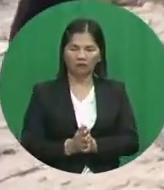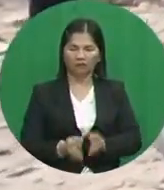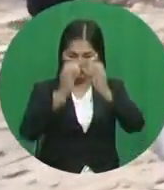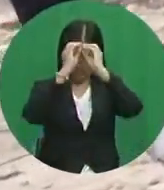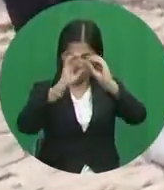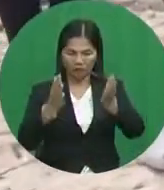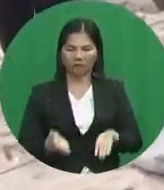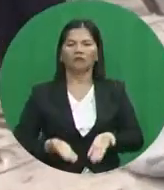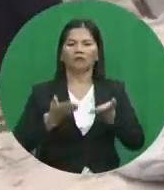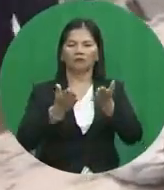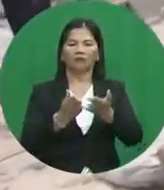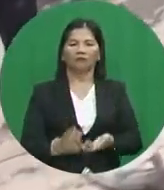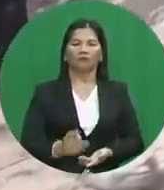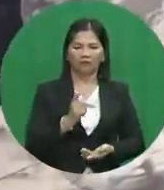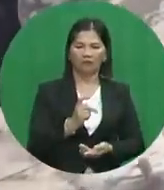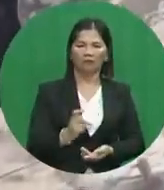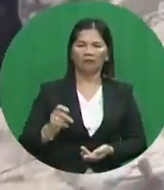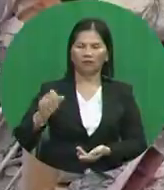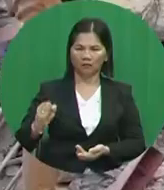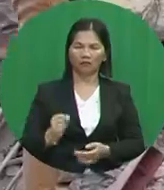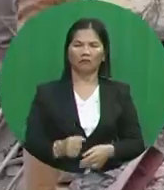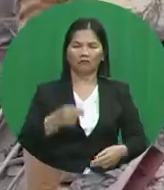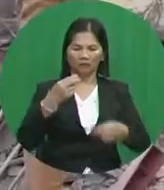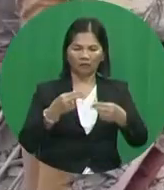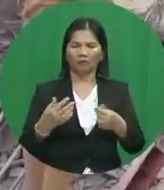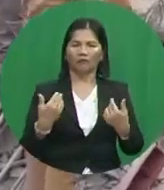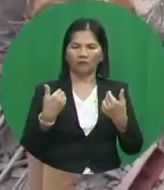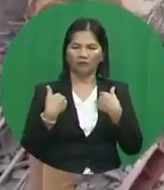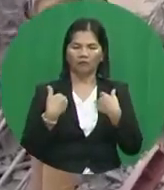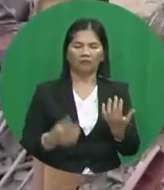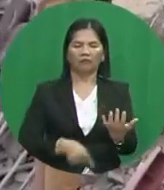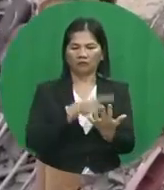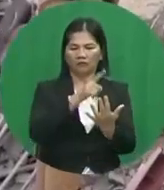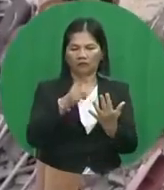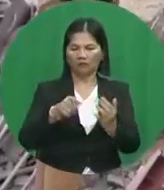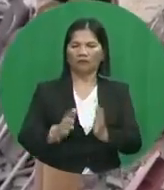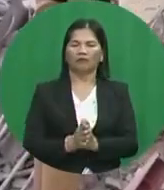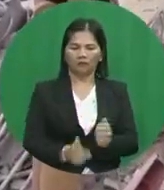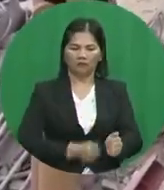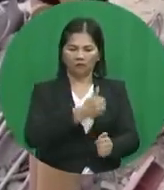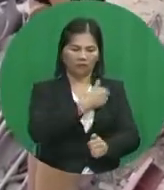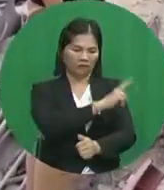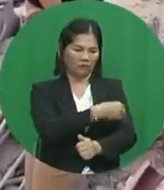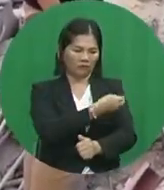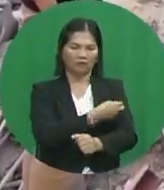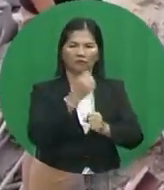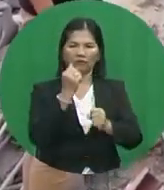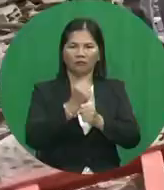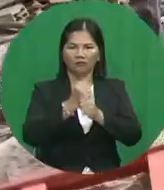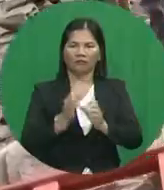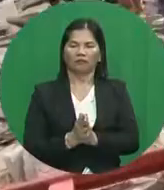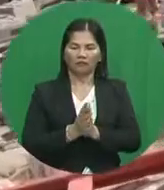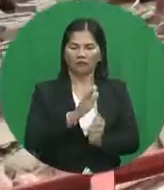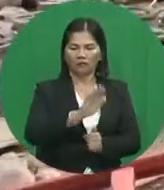មានរងគ្រោះនៅកាសានៅក្នុងសង្គ្រាមមុនការរាប់តួលេខរបស់ក្រសួងសុខាភិបាលបានធ្វើឡើងរហូតដល់